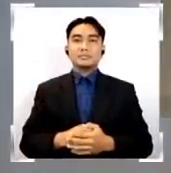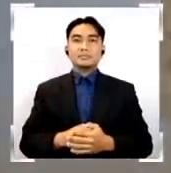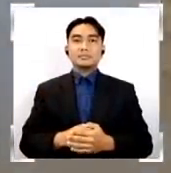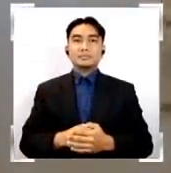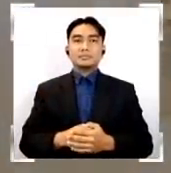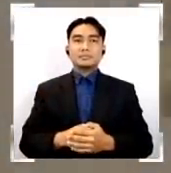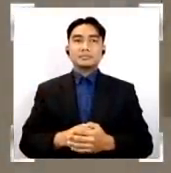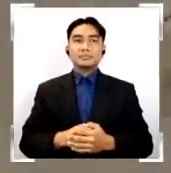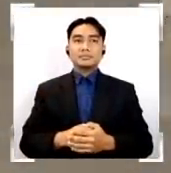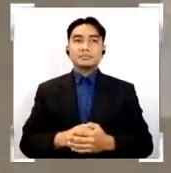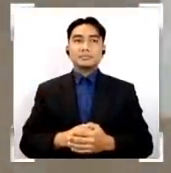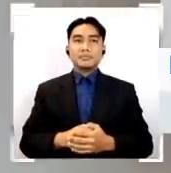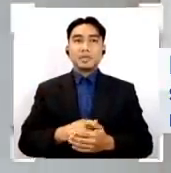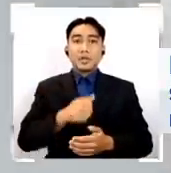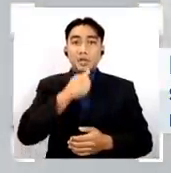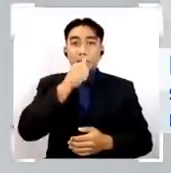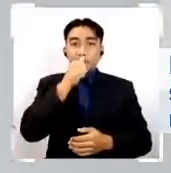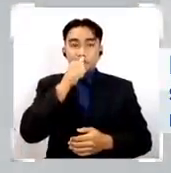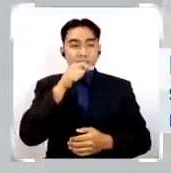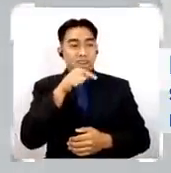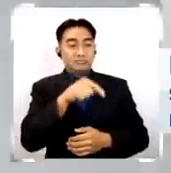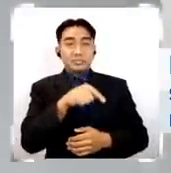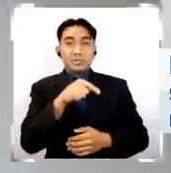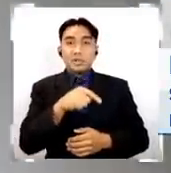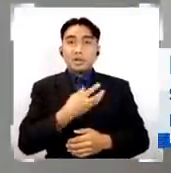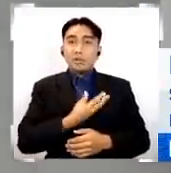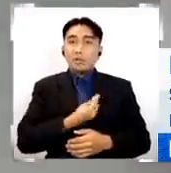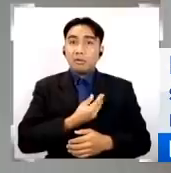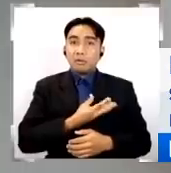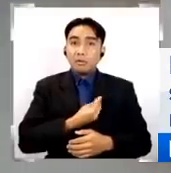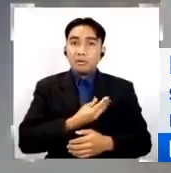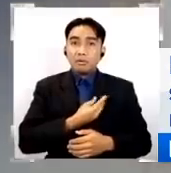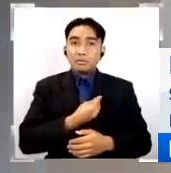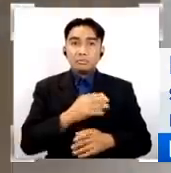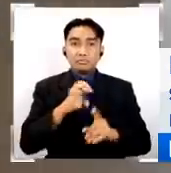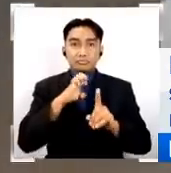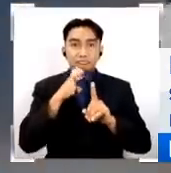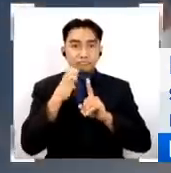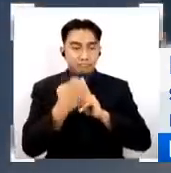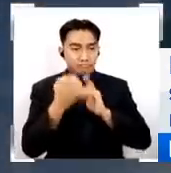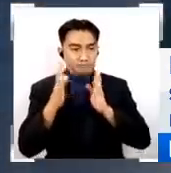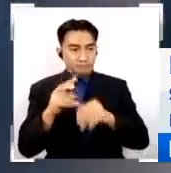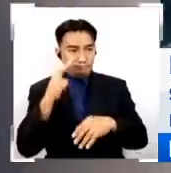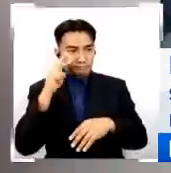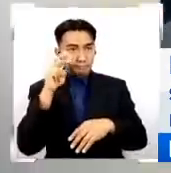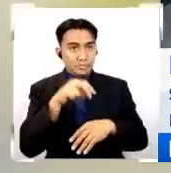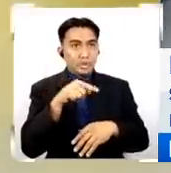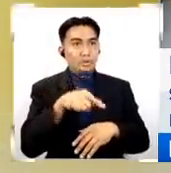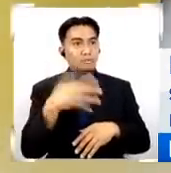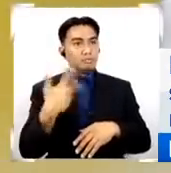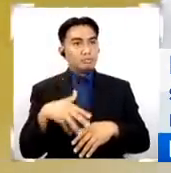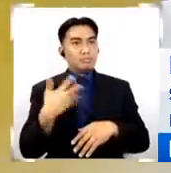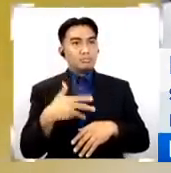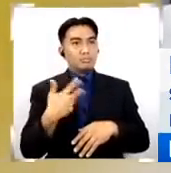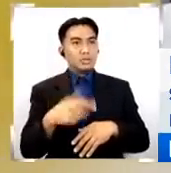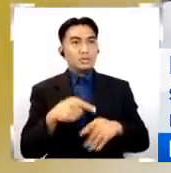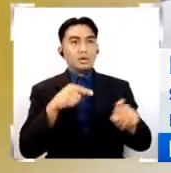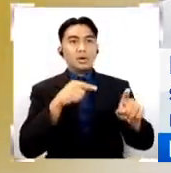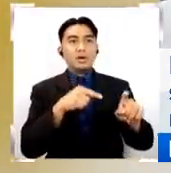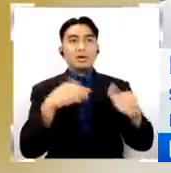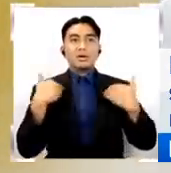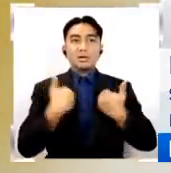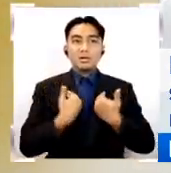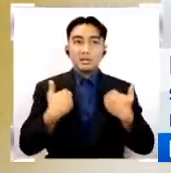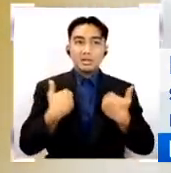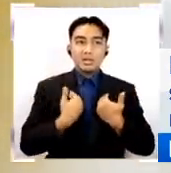Tahimik at tila takot na takot nang datna ng environmentalist na si Ana Varona ang pambihirang hayop na pangolin sa barangay hall ng Ayala,